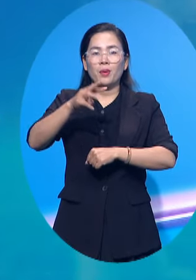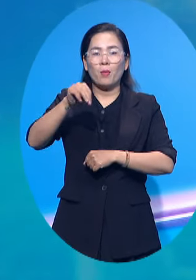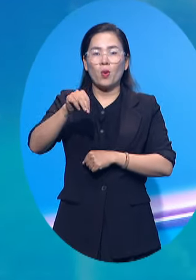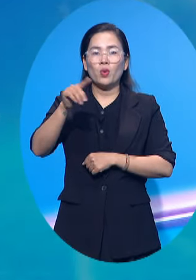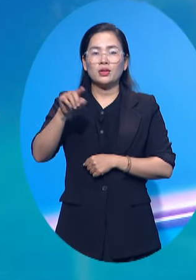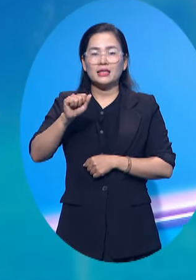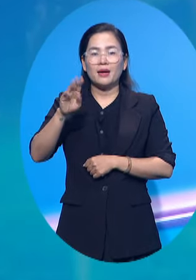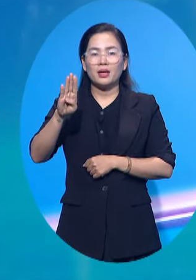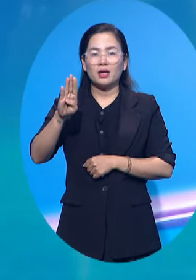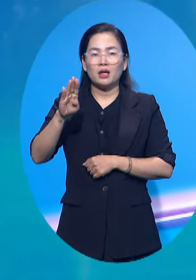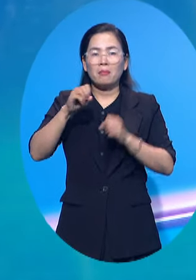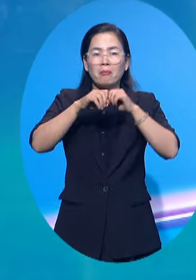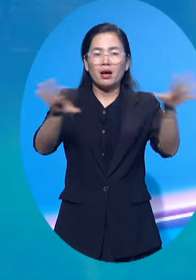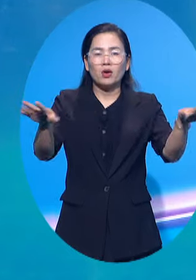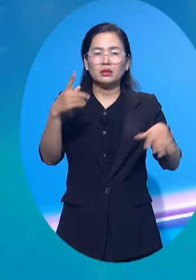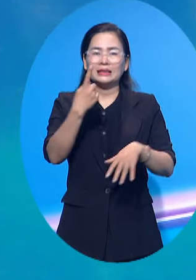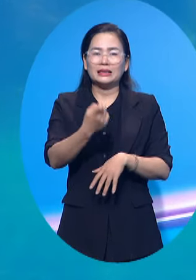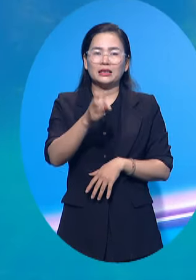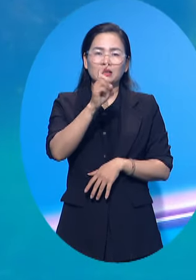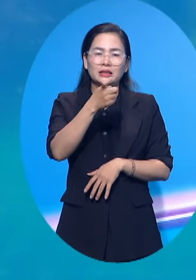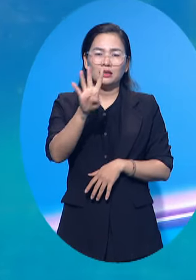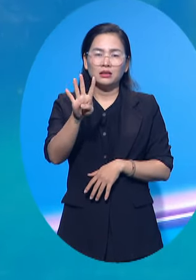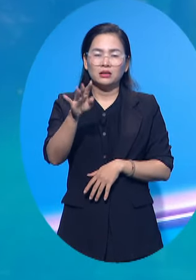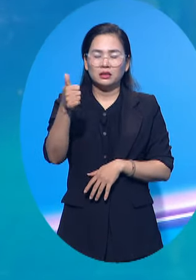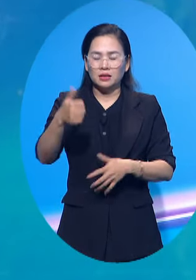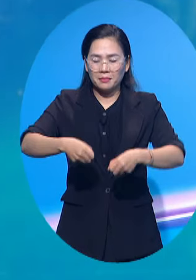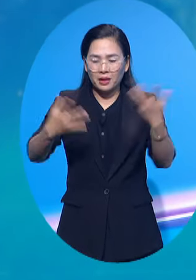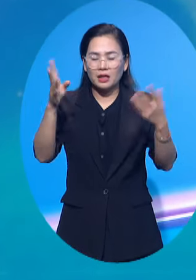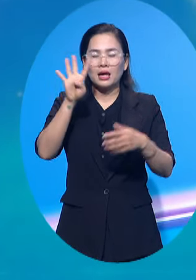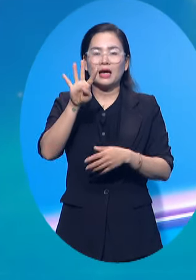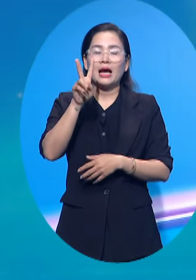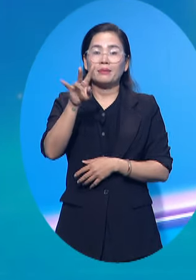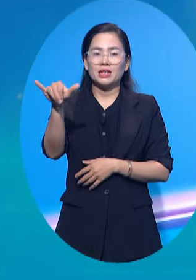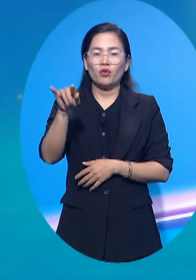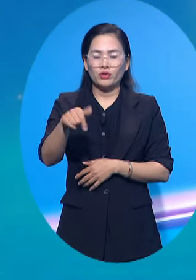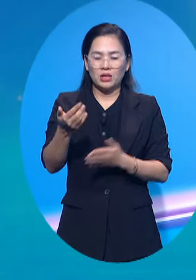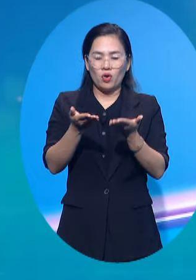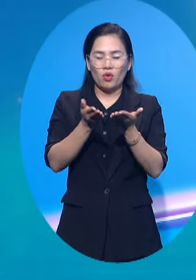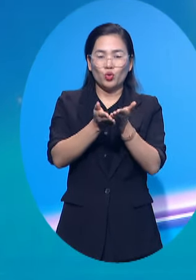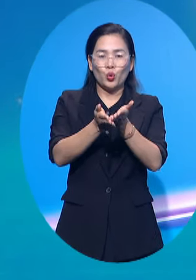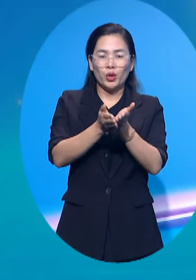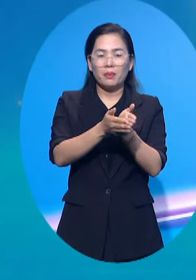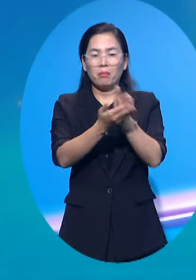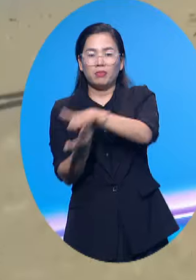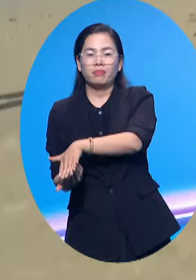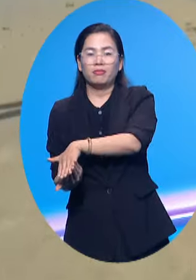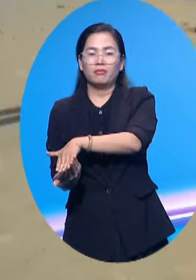nhất 94 người thiệt mạng và 26 người khác mất tích khi một chiếc thuyền bị lật ngoài khơi bờ biển phía bắc nước này.